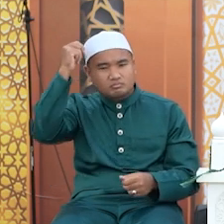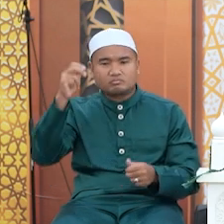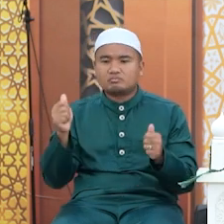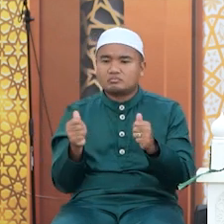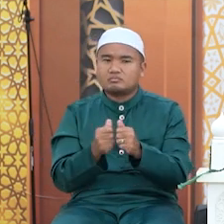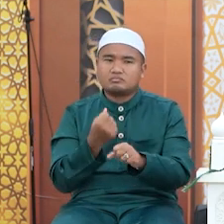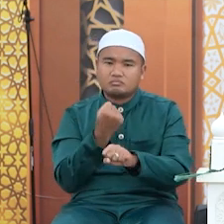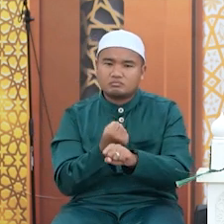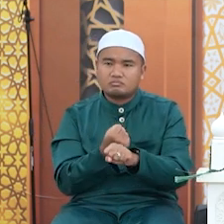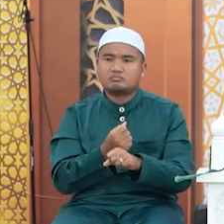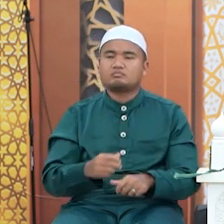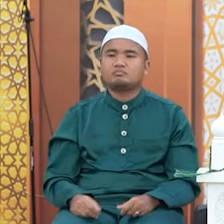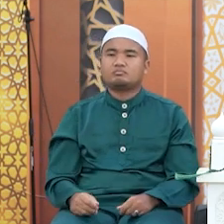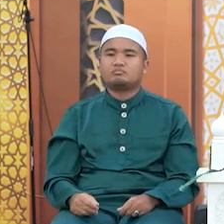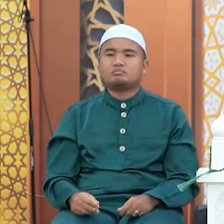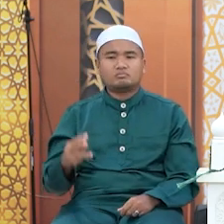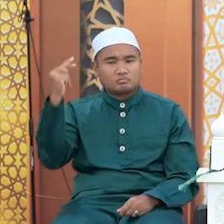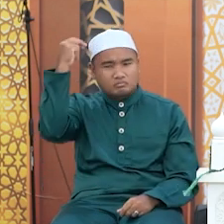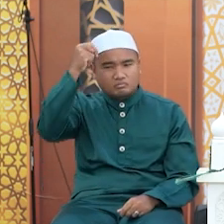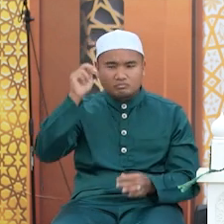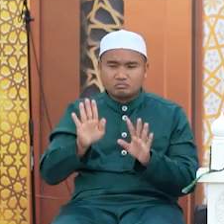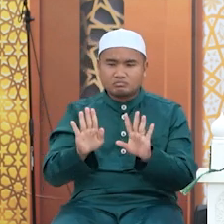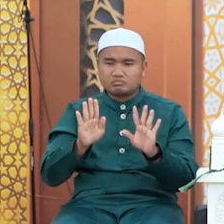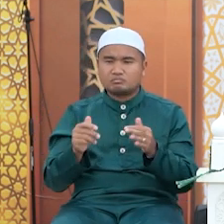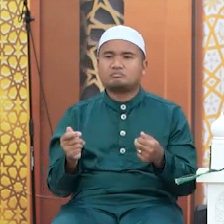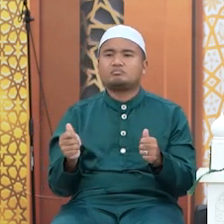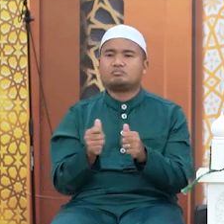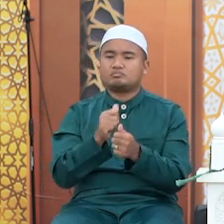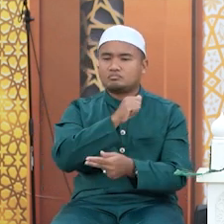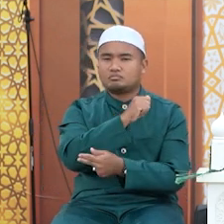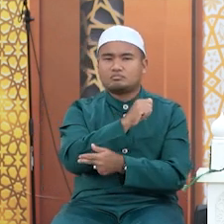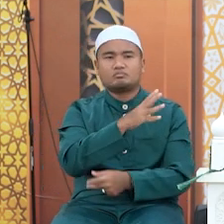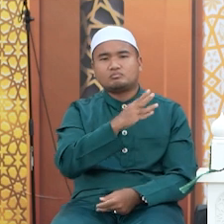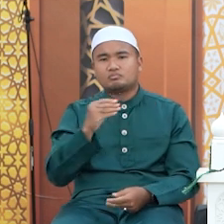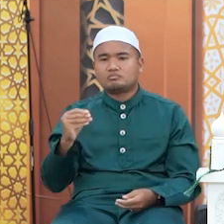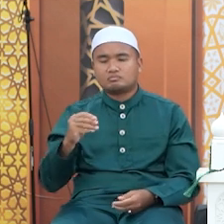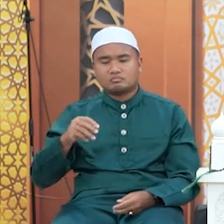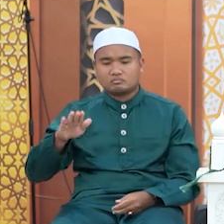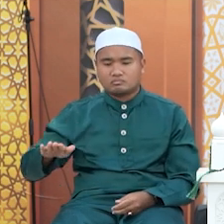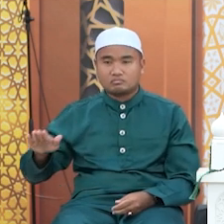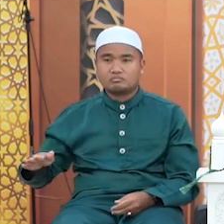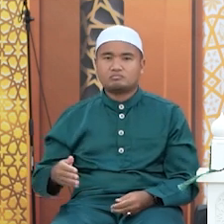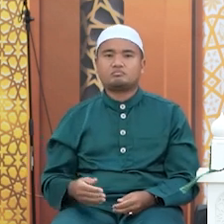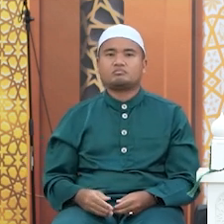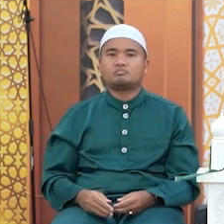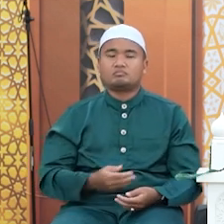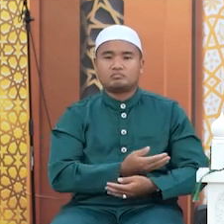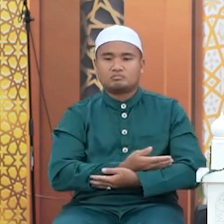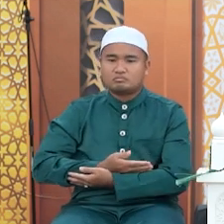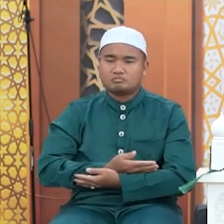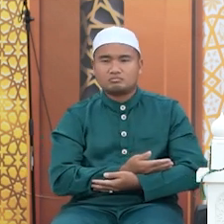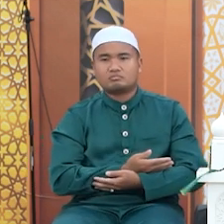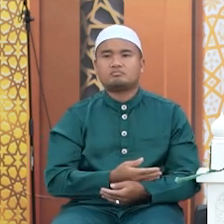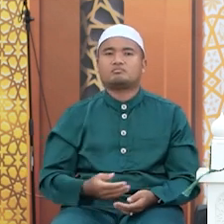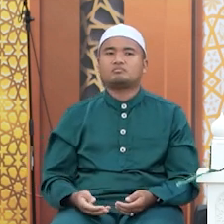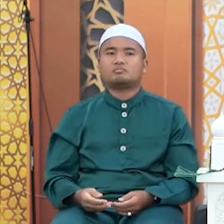Terpaksalah Nabi menahan dengan sikunya bersama dengan anak angkatnya Zaid ibn